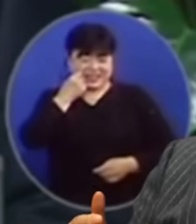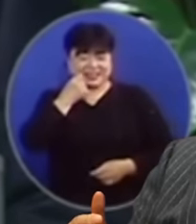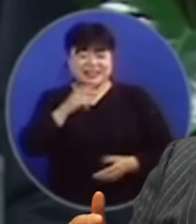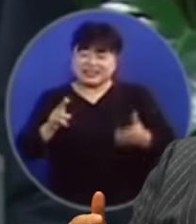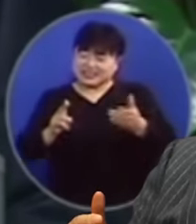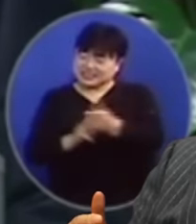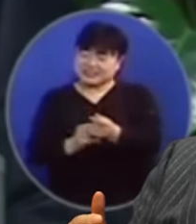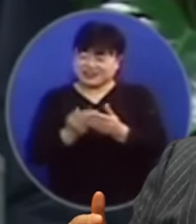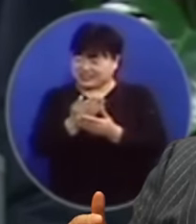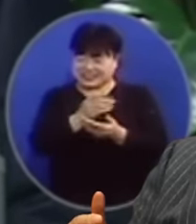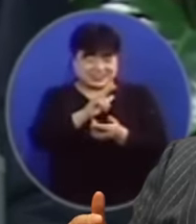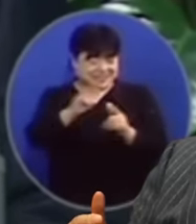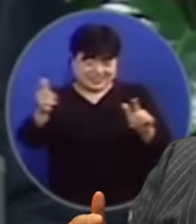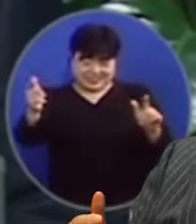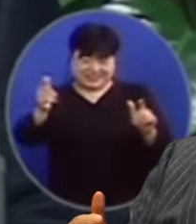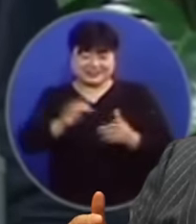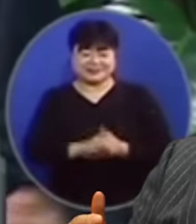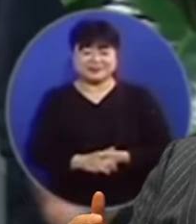아무것도 이루어지지 않습니다.